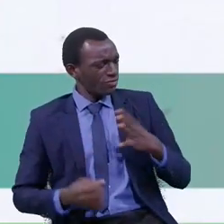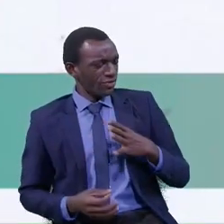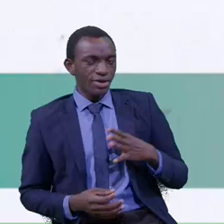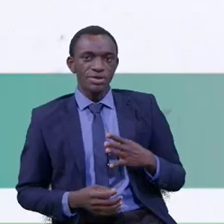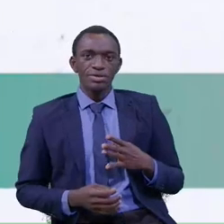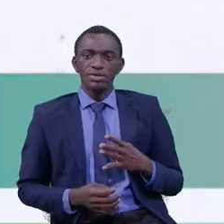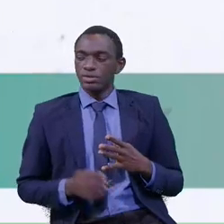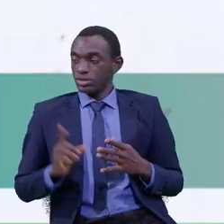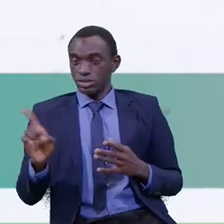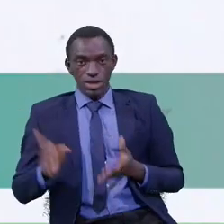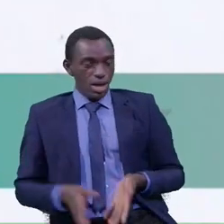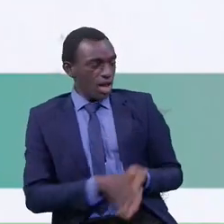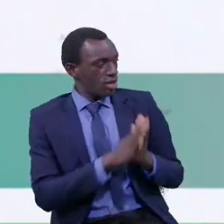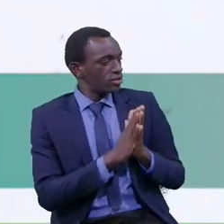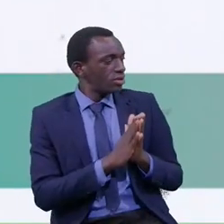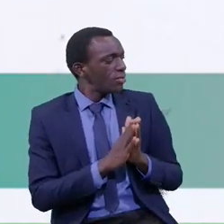Bon, chauffeur.